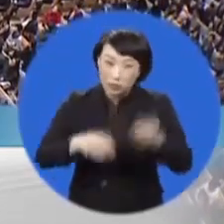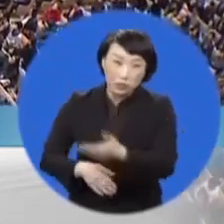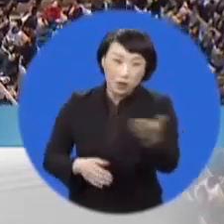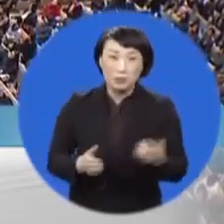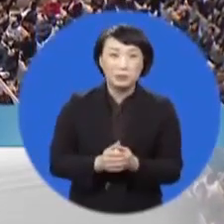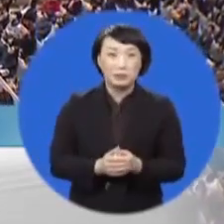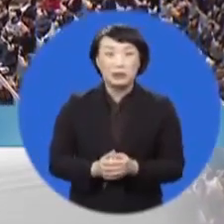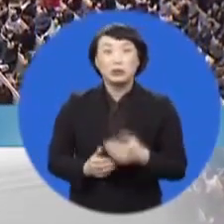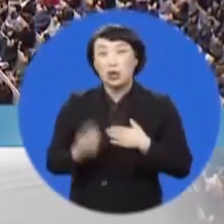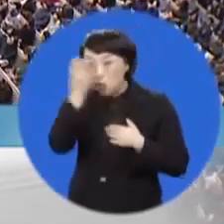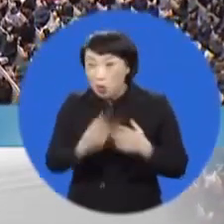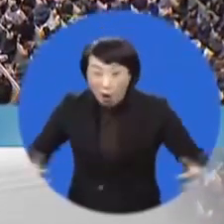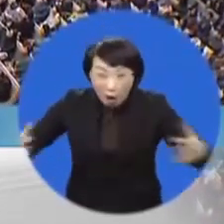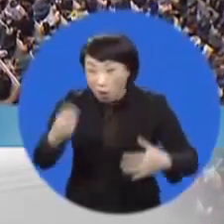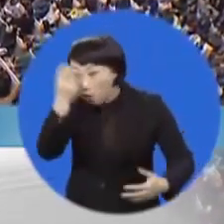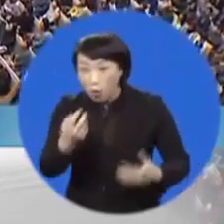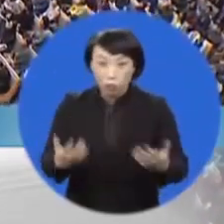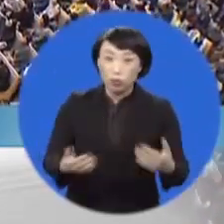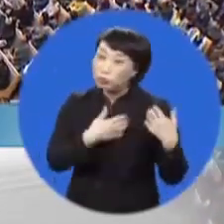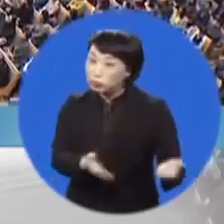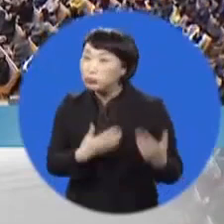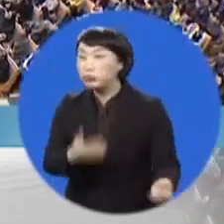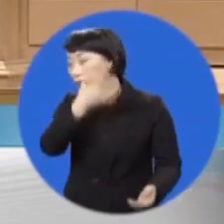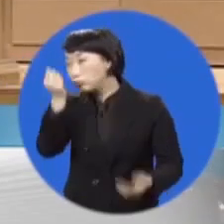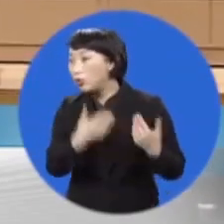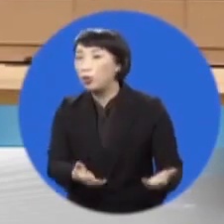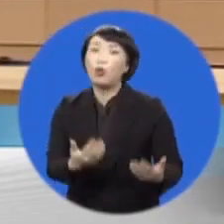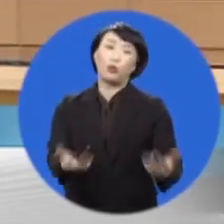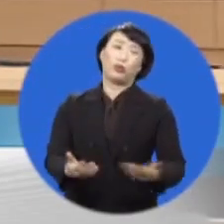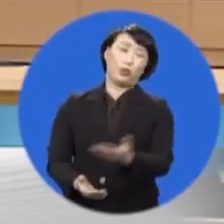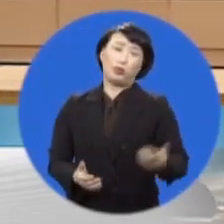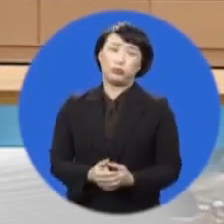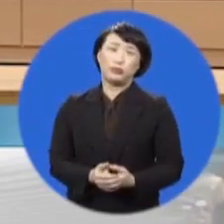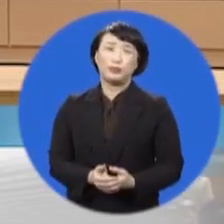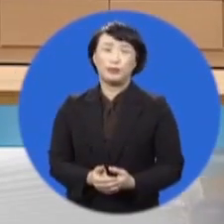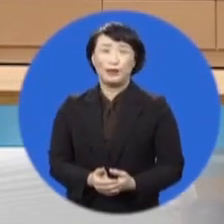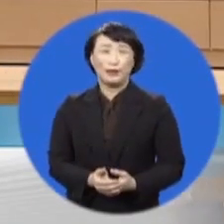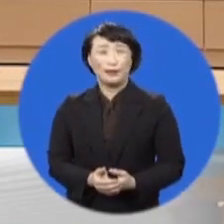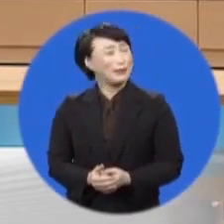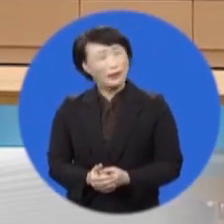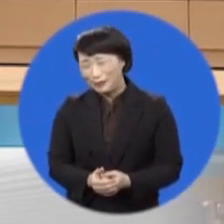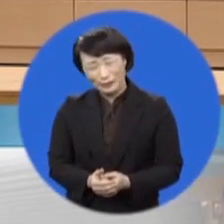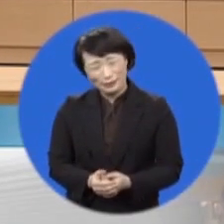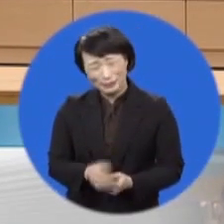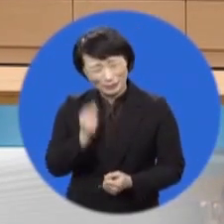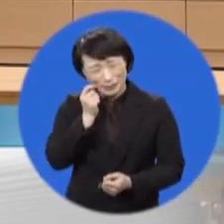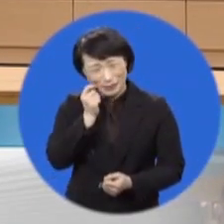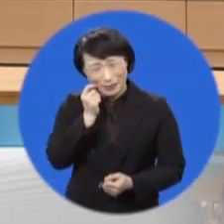사는 여러분들은 오토 거라고 그냥 마도 뭐 투어 써요 여러분을 그냥 나두면 워터 원 아냐